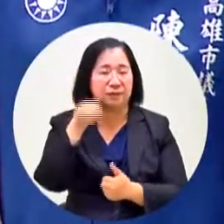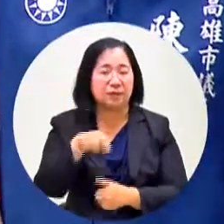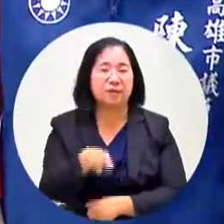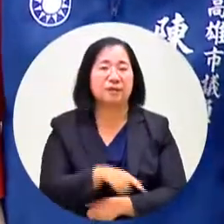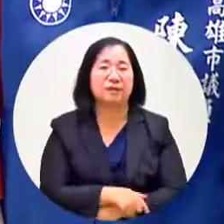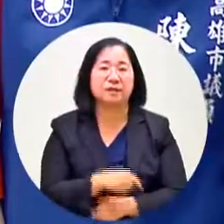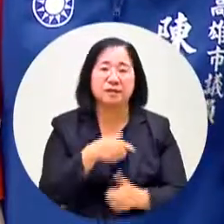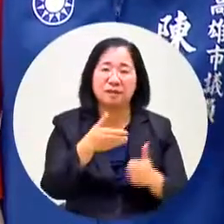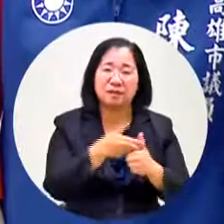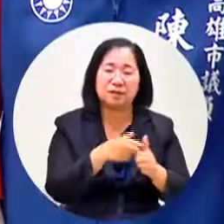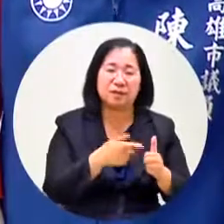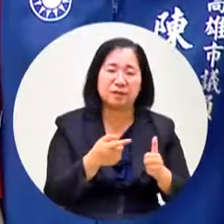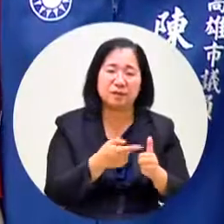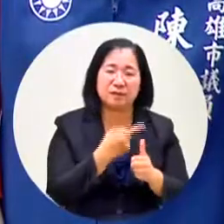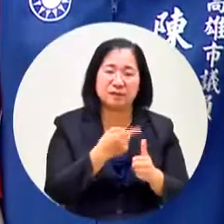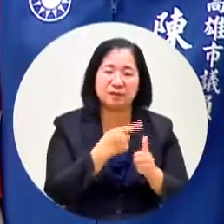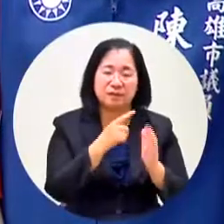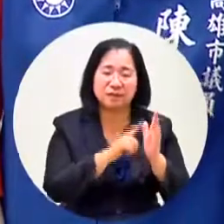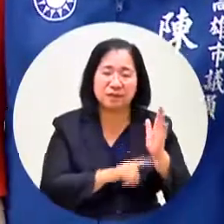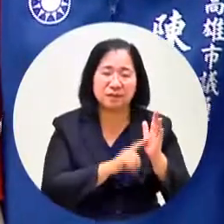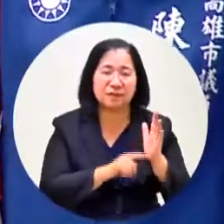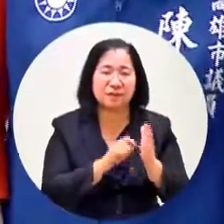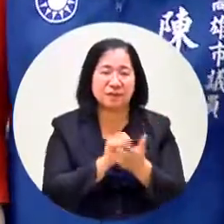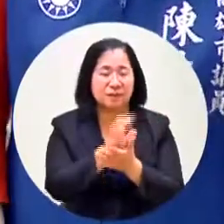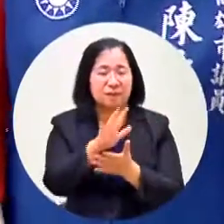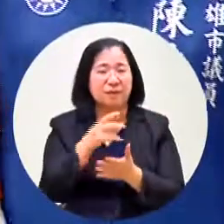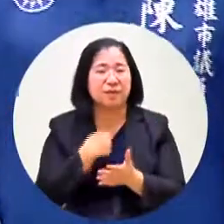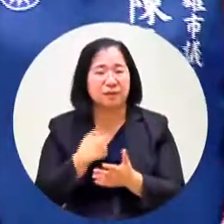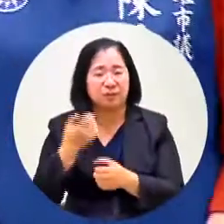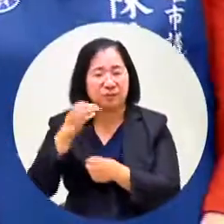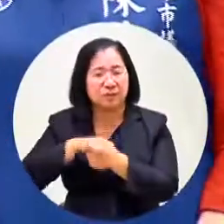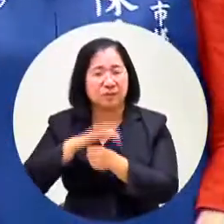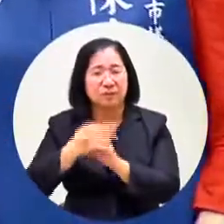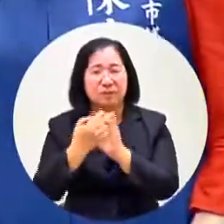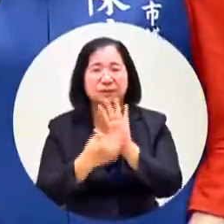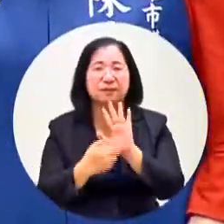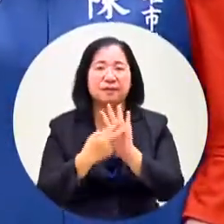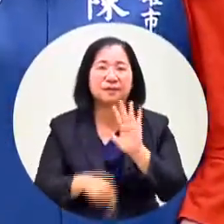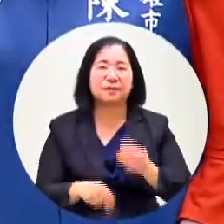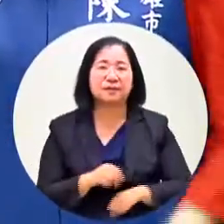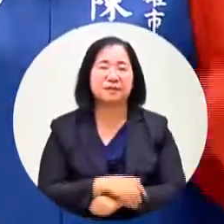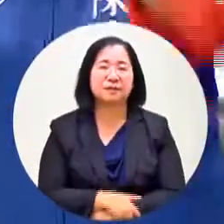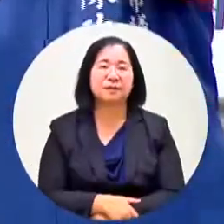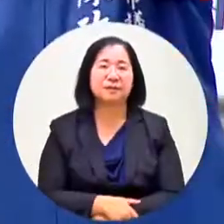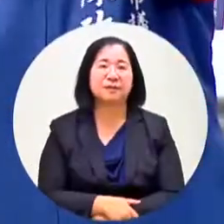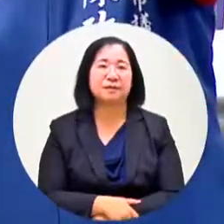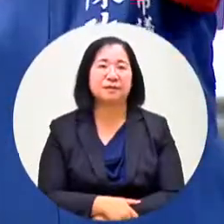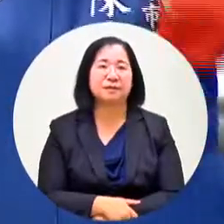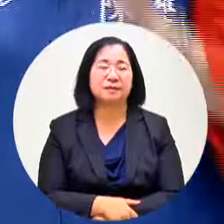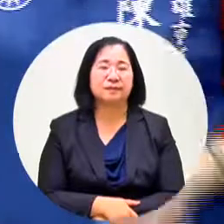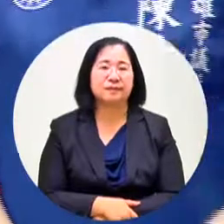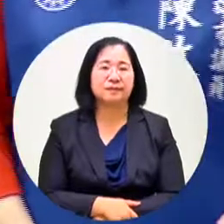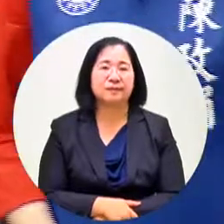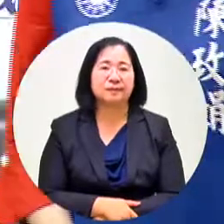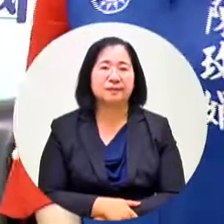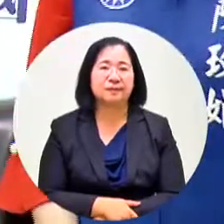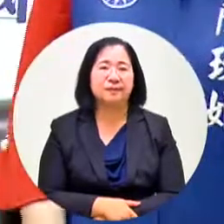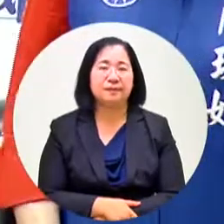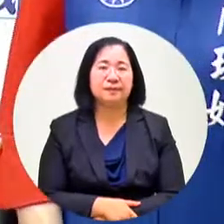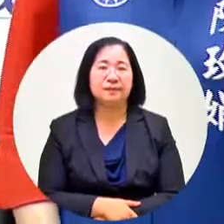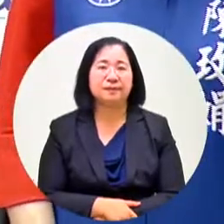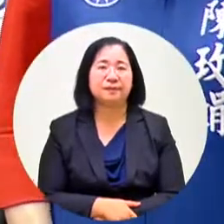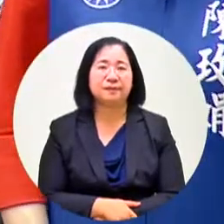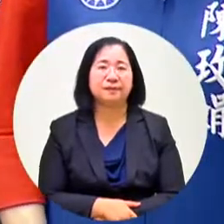留住幼保好幼教好人才，创造托育好环境。来，市长，我刚刚讲的这个，你可不可